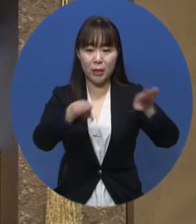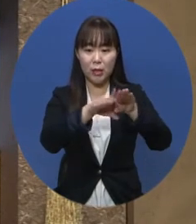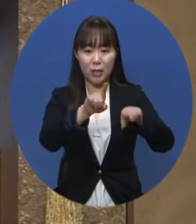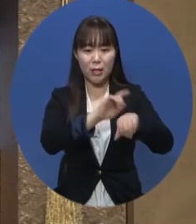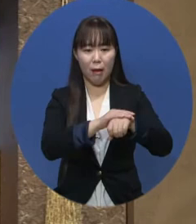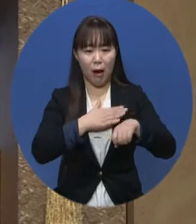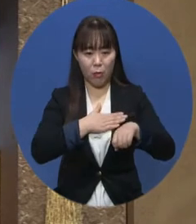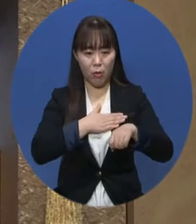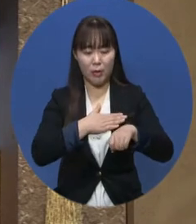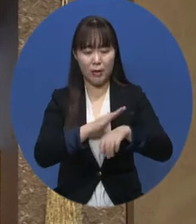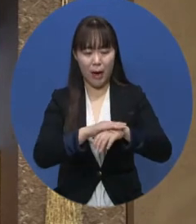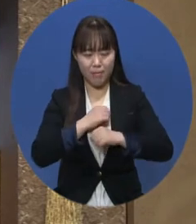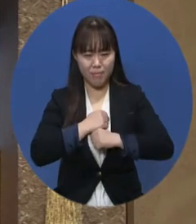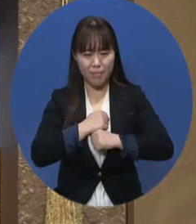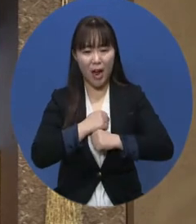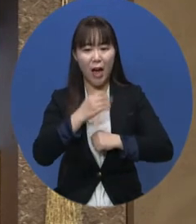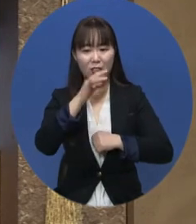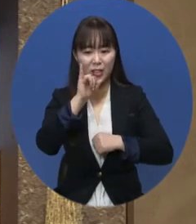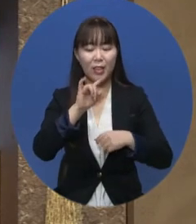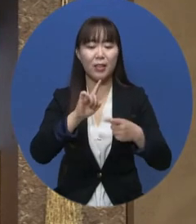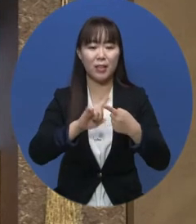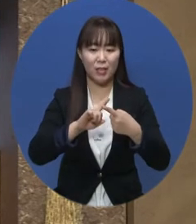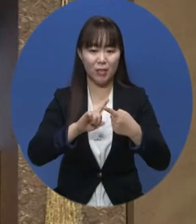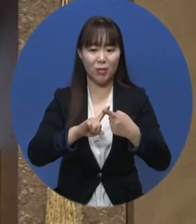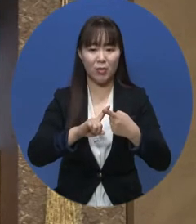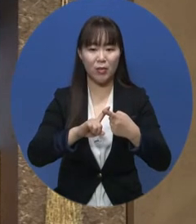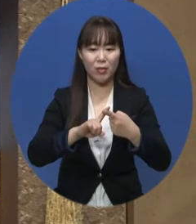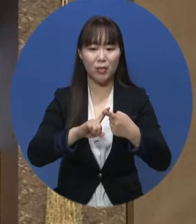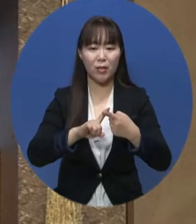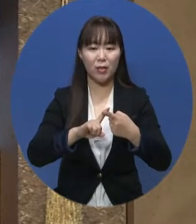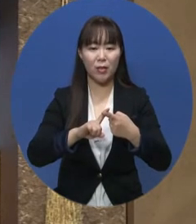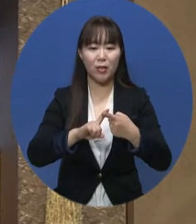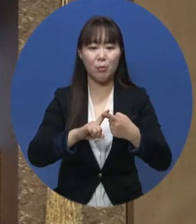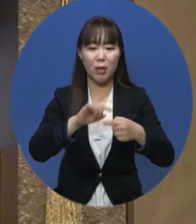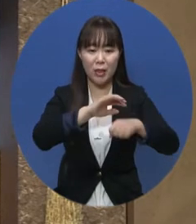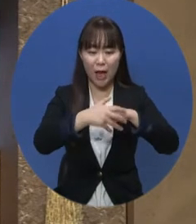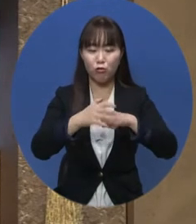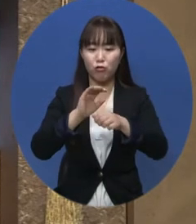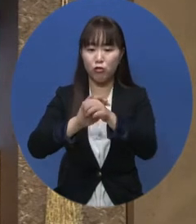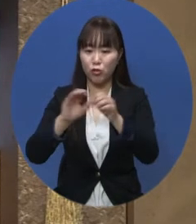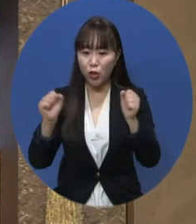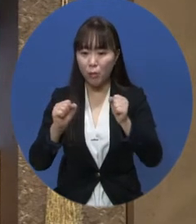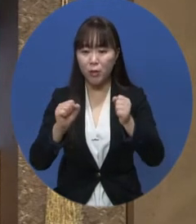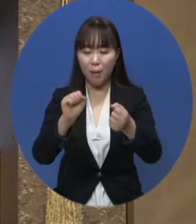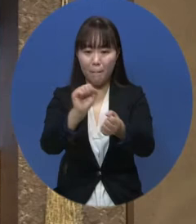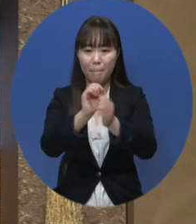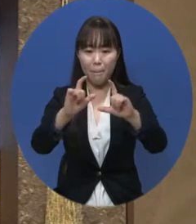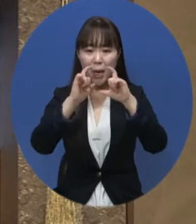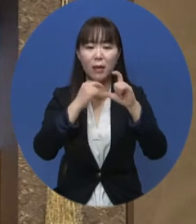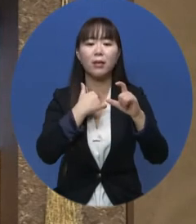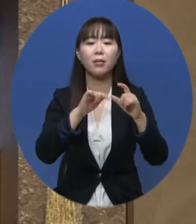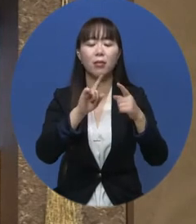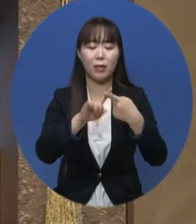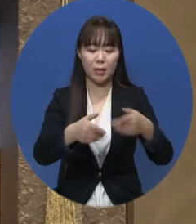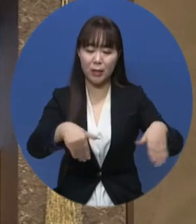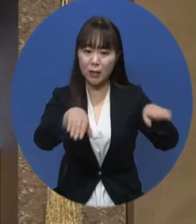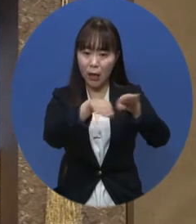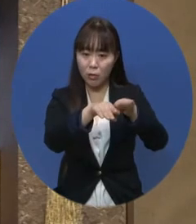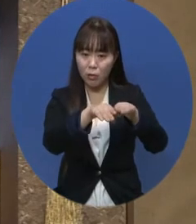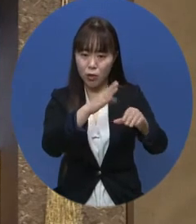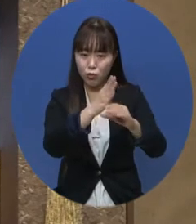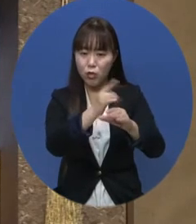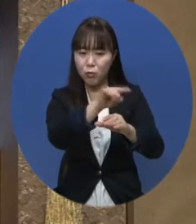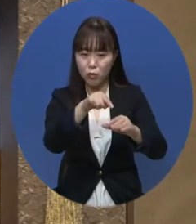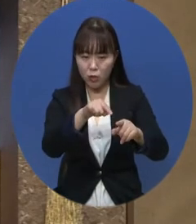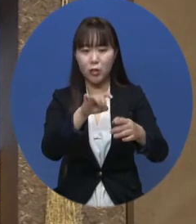알고 어르신들을 잘 지킬 수 있을까. 그거를 대구나 경북에서 그 확진 걸렸던 그런 시설들을 중심으로